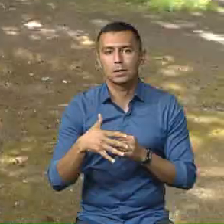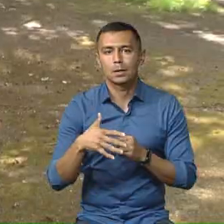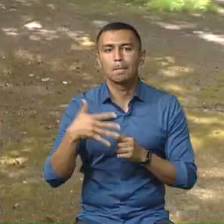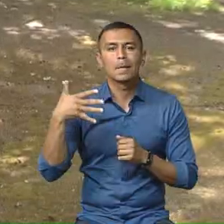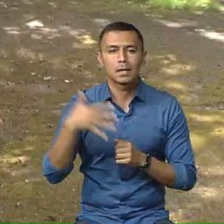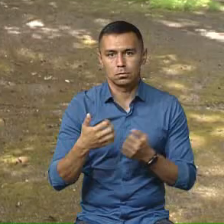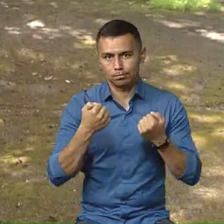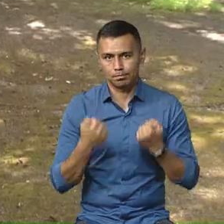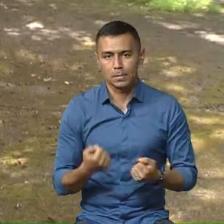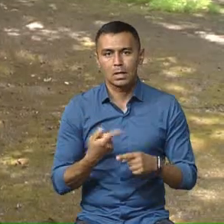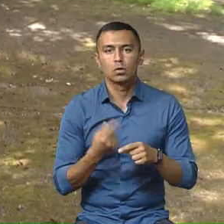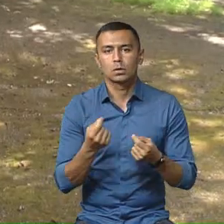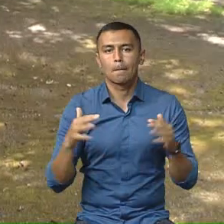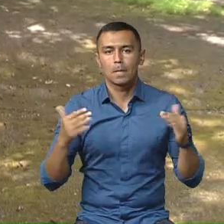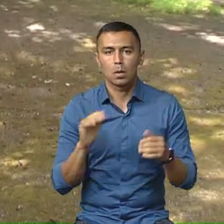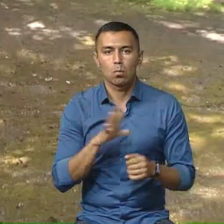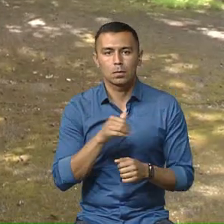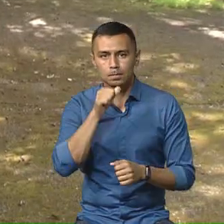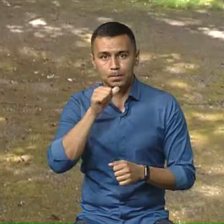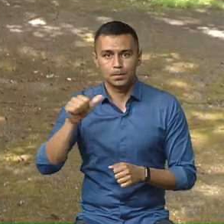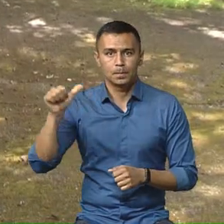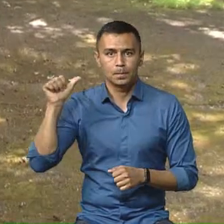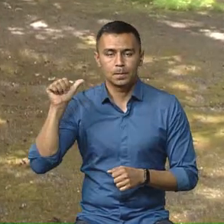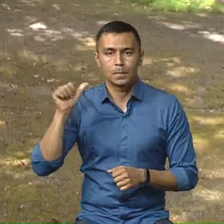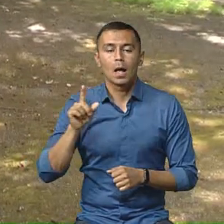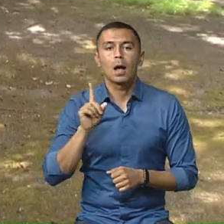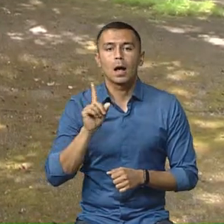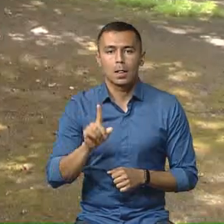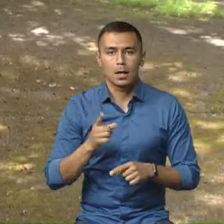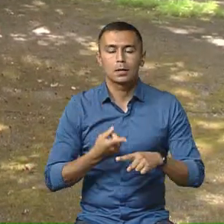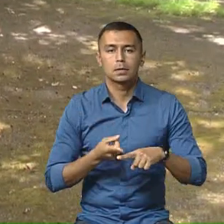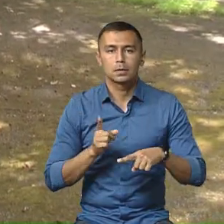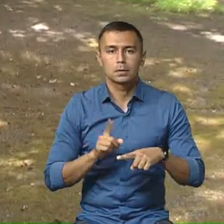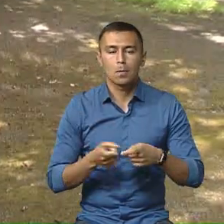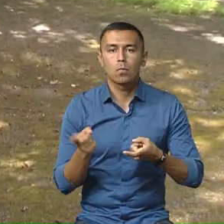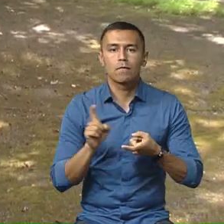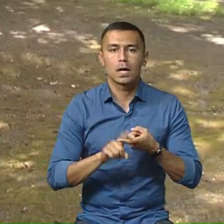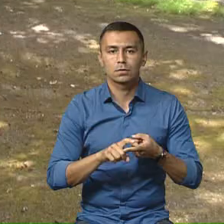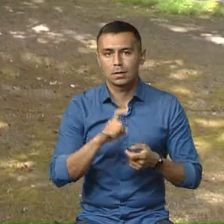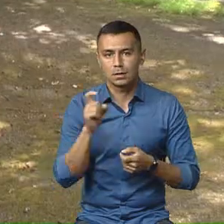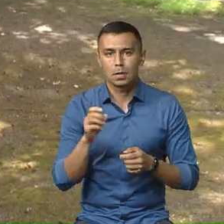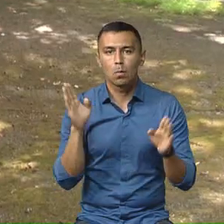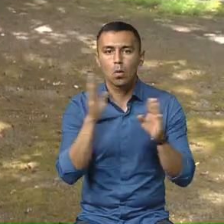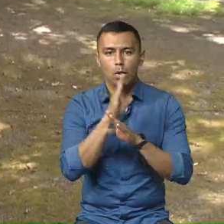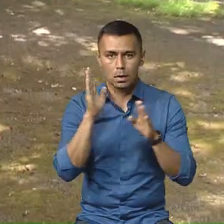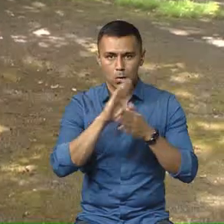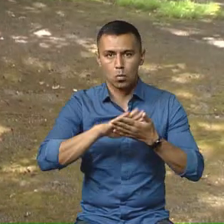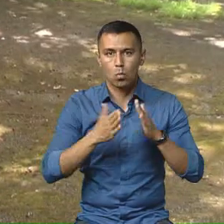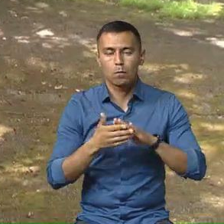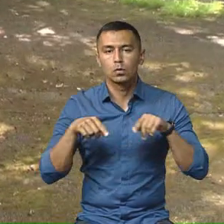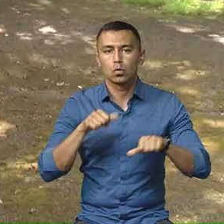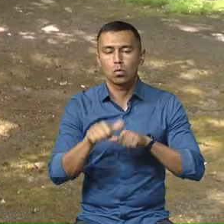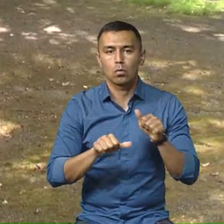гектара. Це трошки менше, як було в минулому році, але це пов'язано з погодними умовами цього